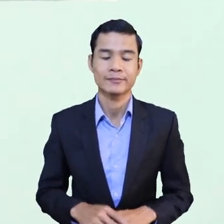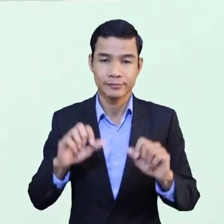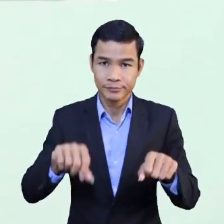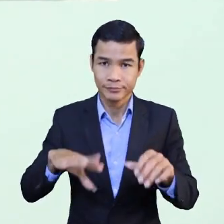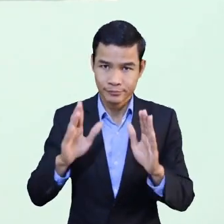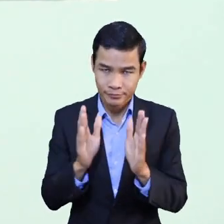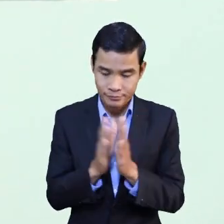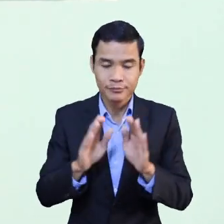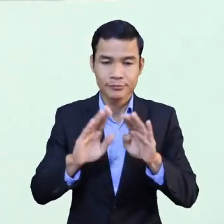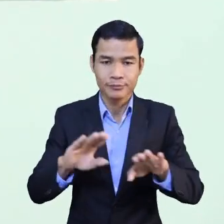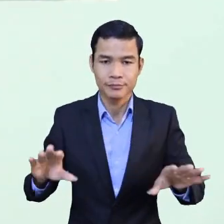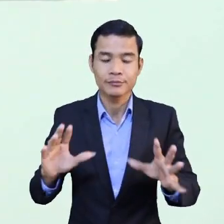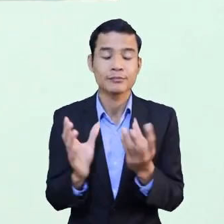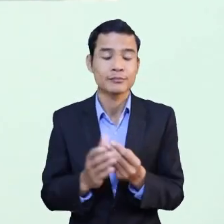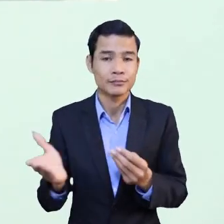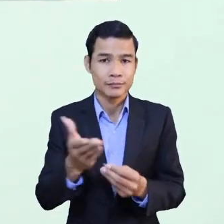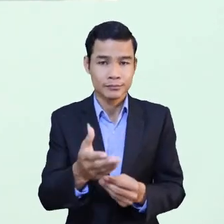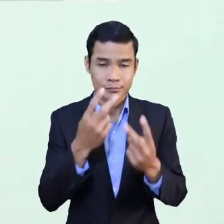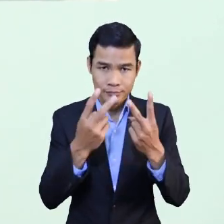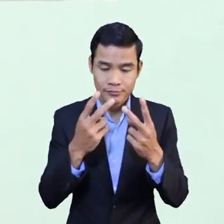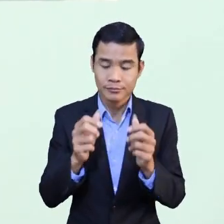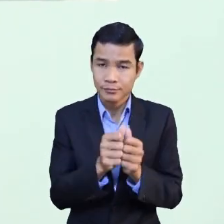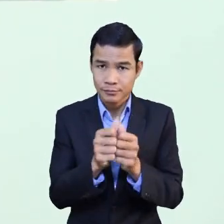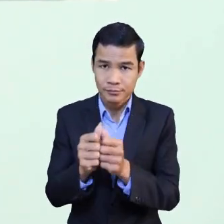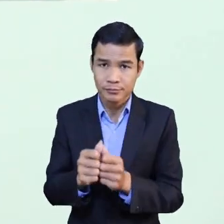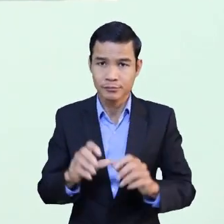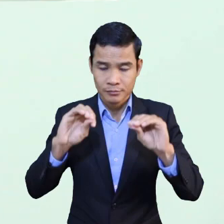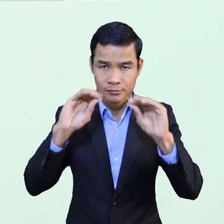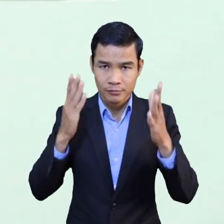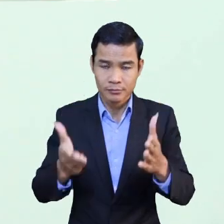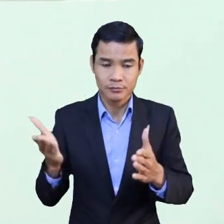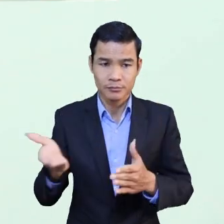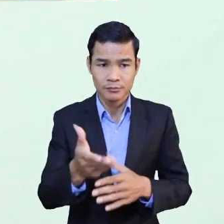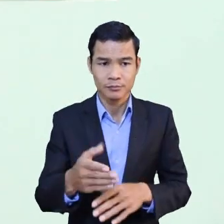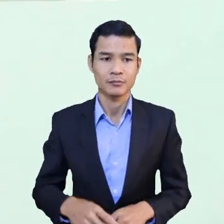ចាអរគុណកូនកូនអញ្ចឹងកូនចាំផ្ទៀងផ្ទាត់ជាមួយអ្នកគ្រូណា